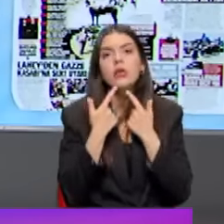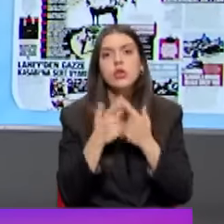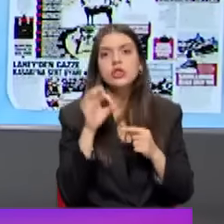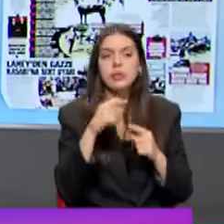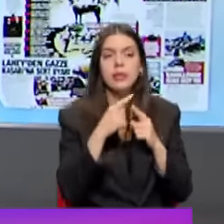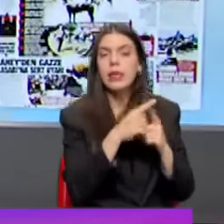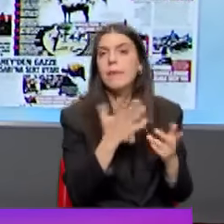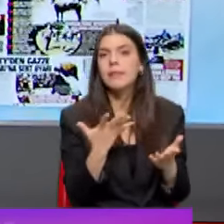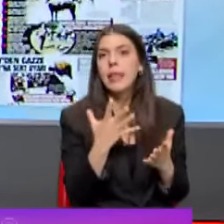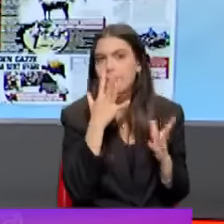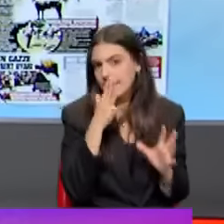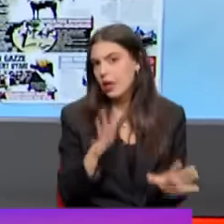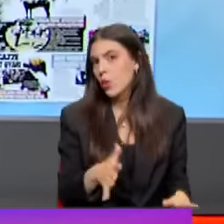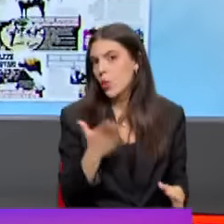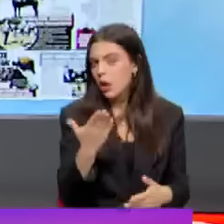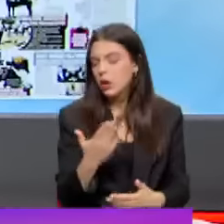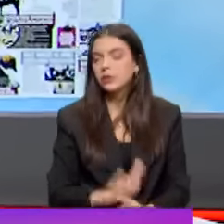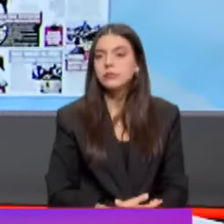durumda ne